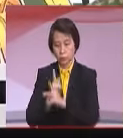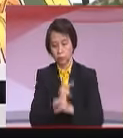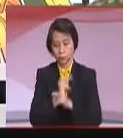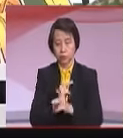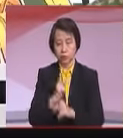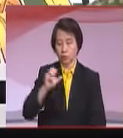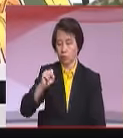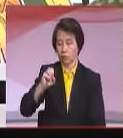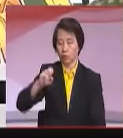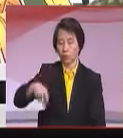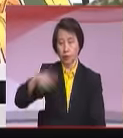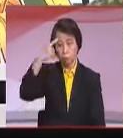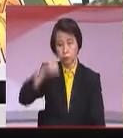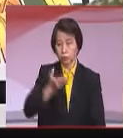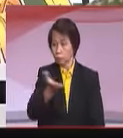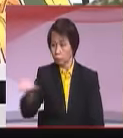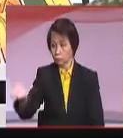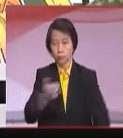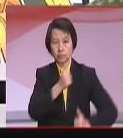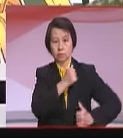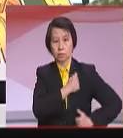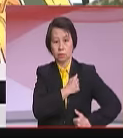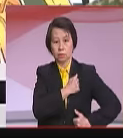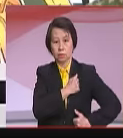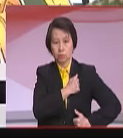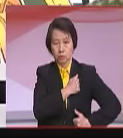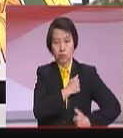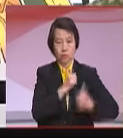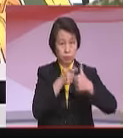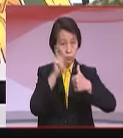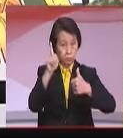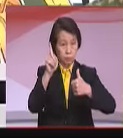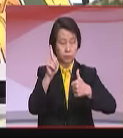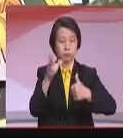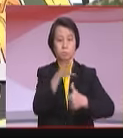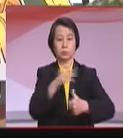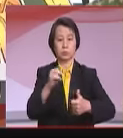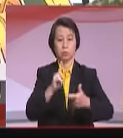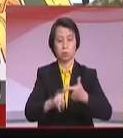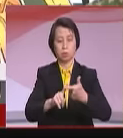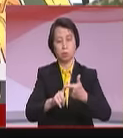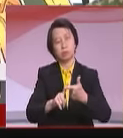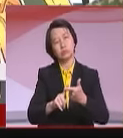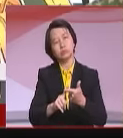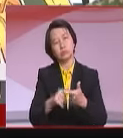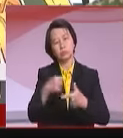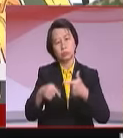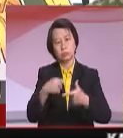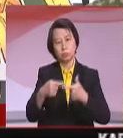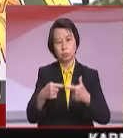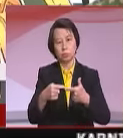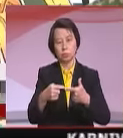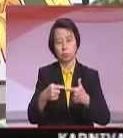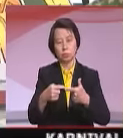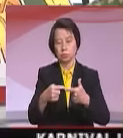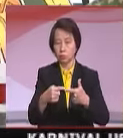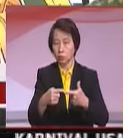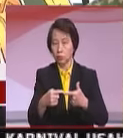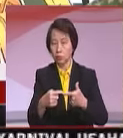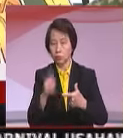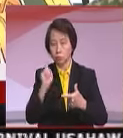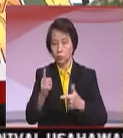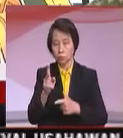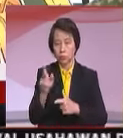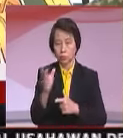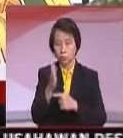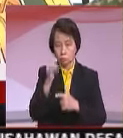protection untuk anggota sentiasa diletakkan di tahap yang tertinggi. Dan daripada segi dukungan tu, kita ada markas tag